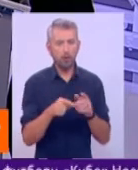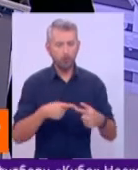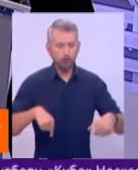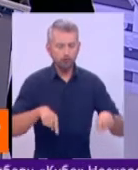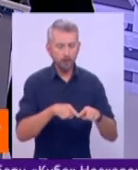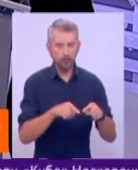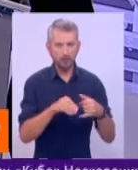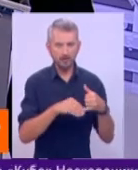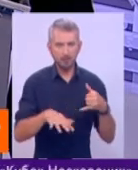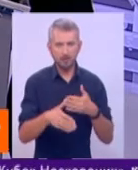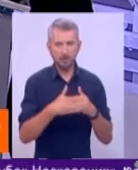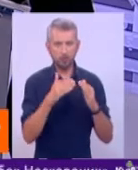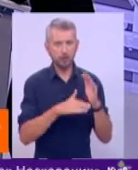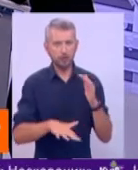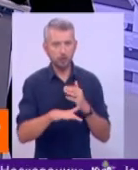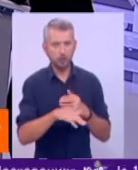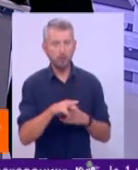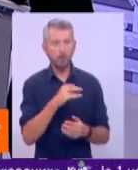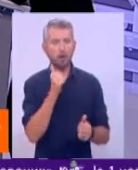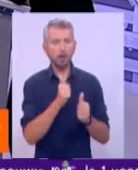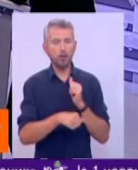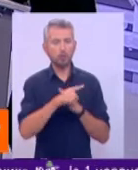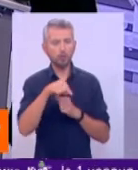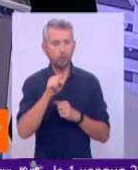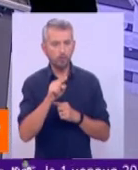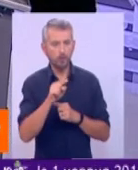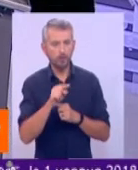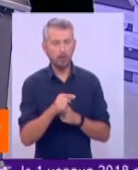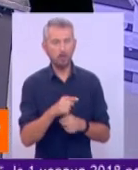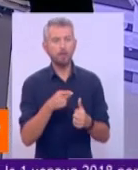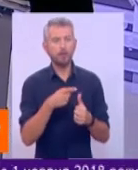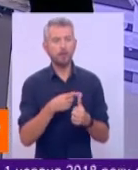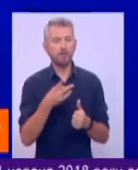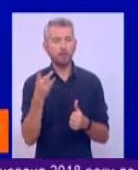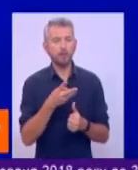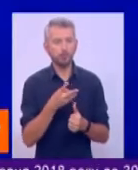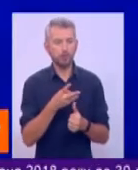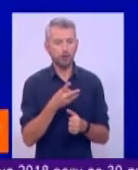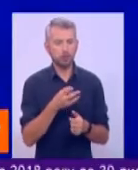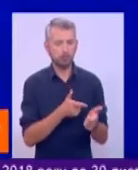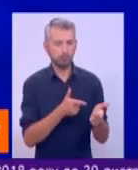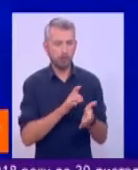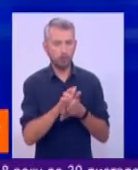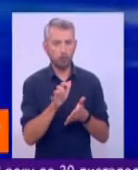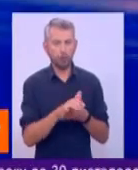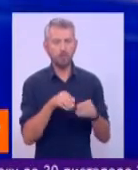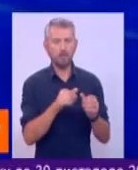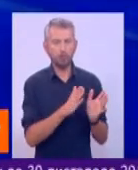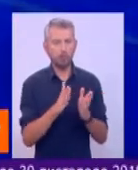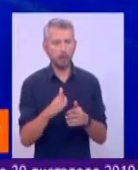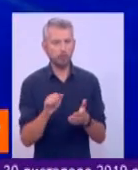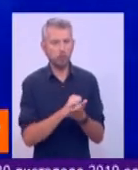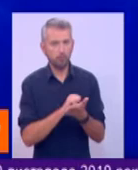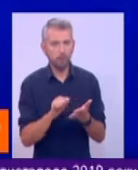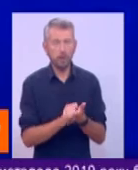землі прибудинкової території, по кожному номеру, во-первых, нужно изготовить землевпорядні документи і так далі.